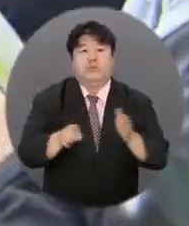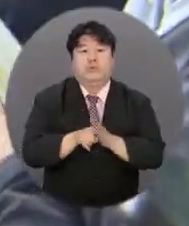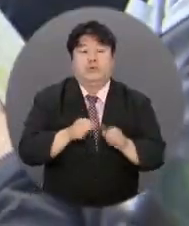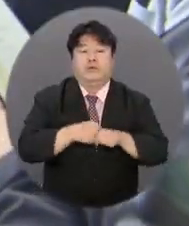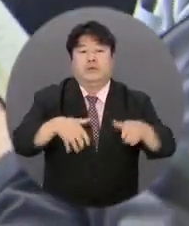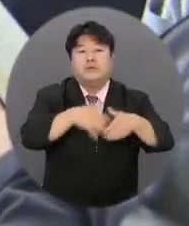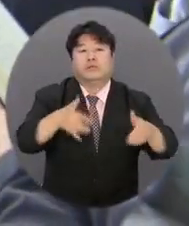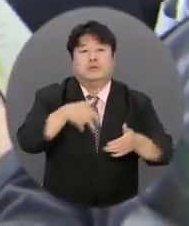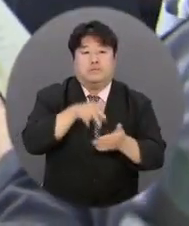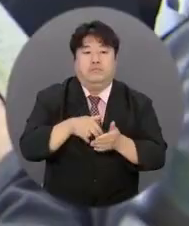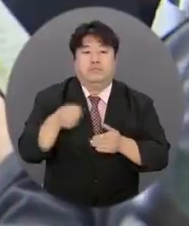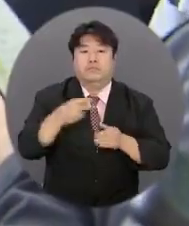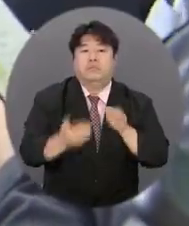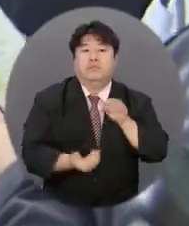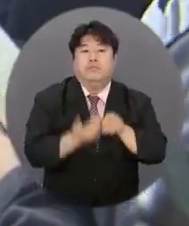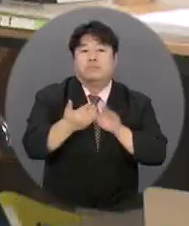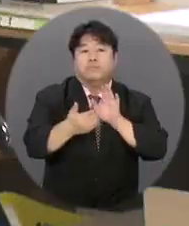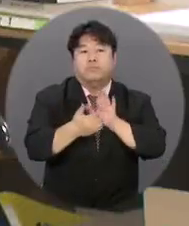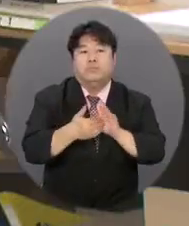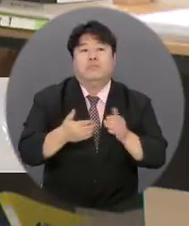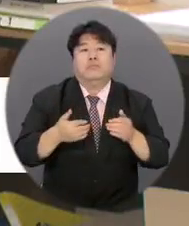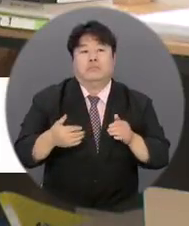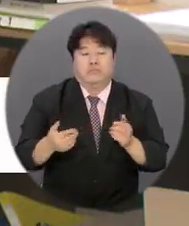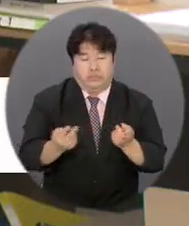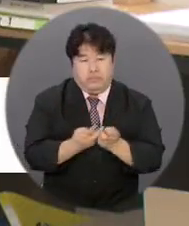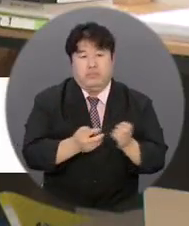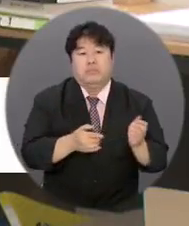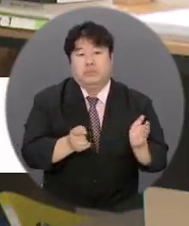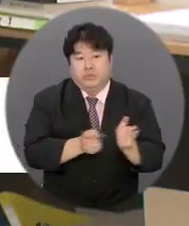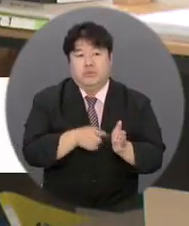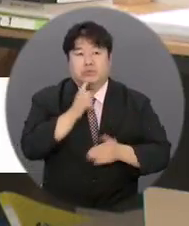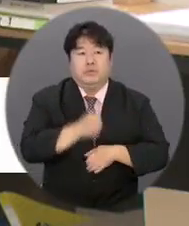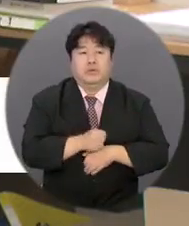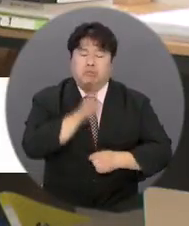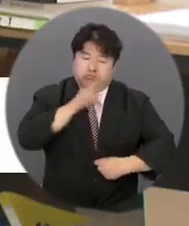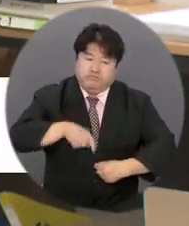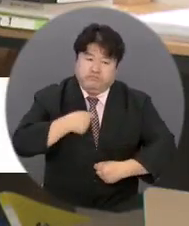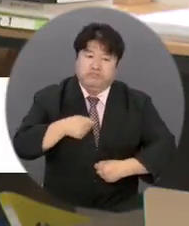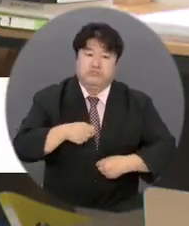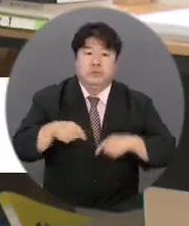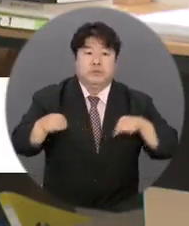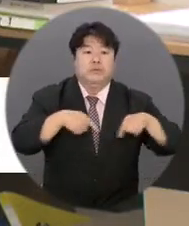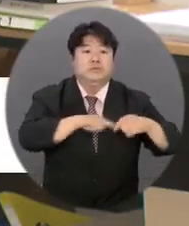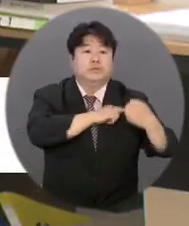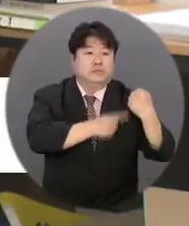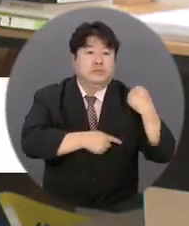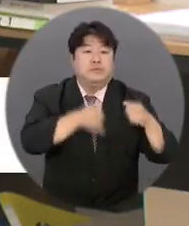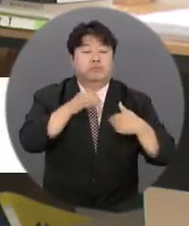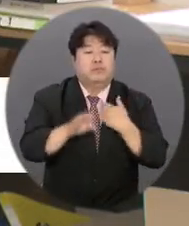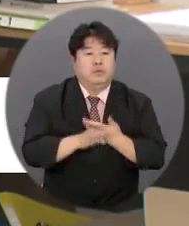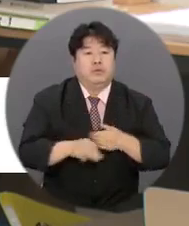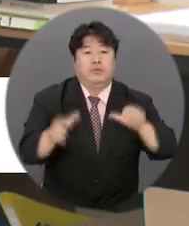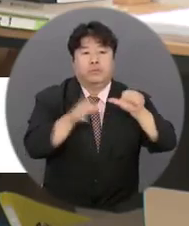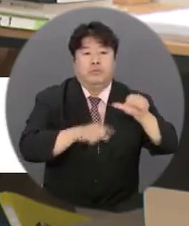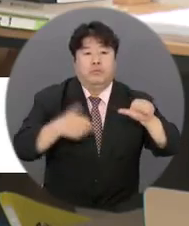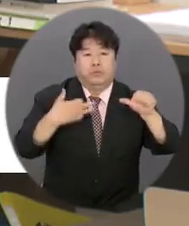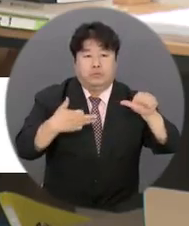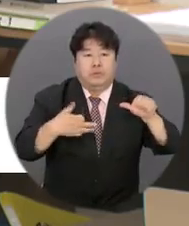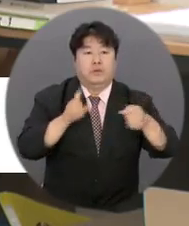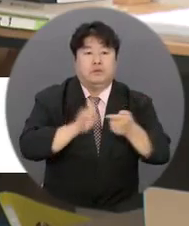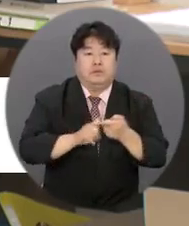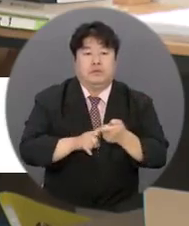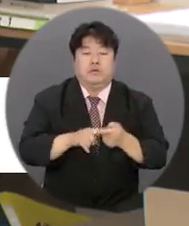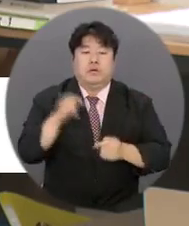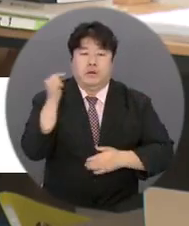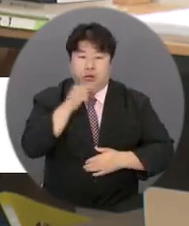방지책을 마련해야 한다고 촉구했습니다. 진정성 있는 정치 세력이라고 한다면 5.18에 대해서는 단호한 조치를